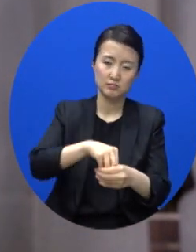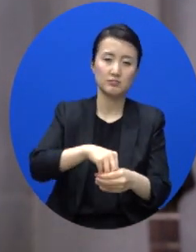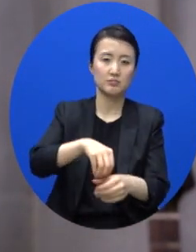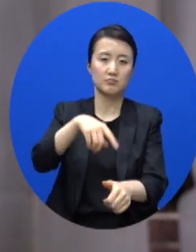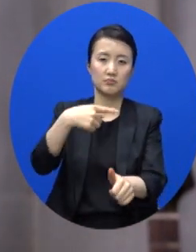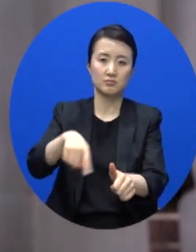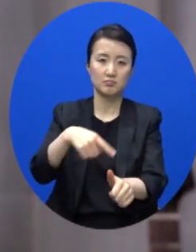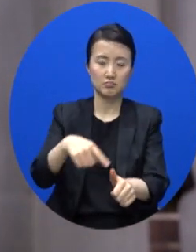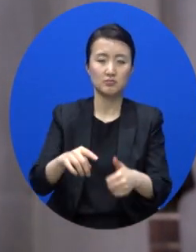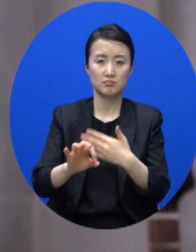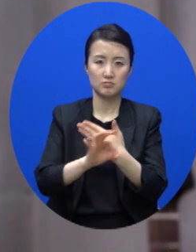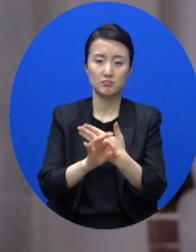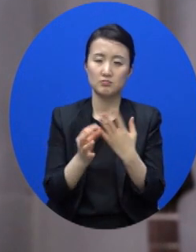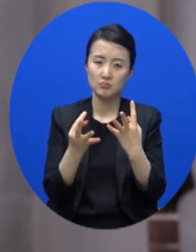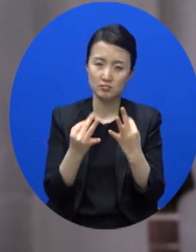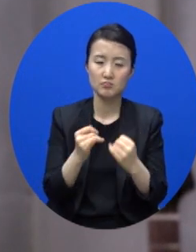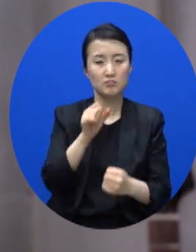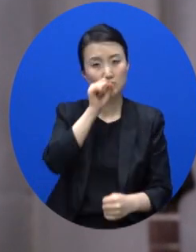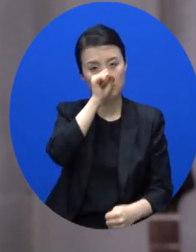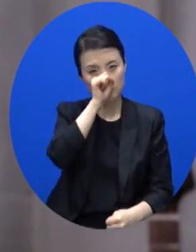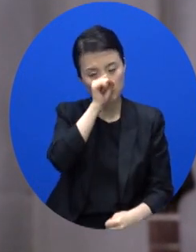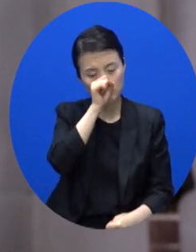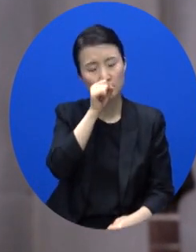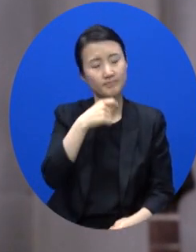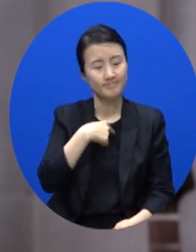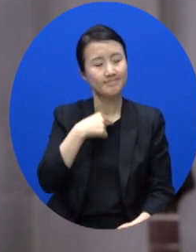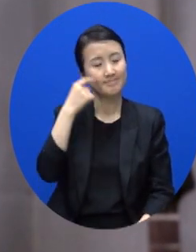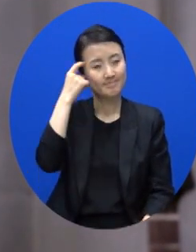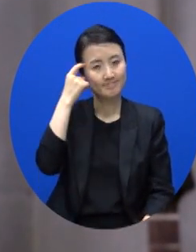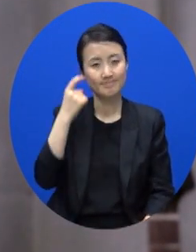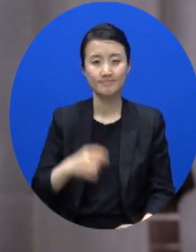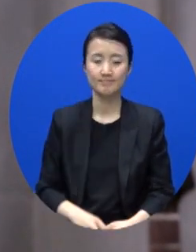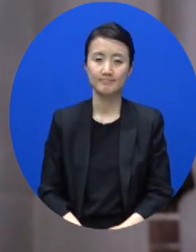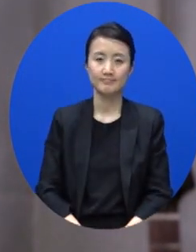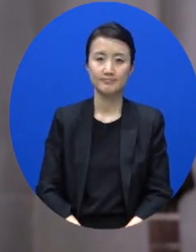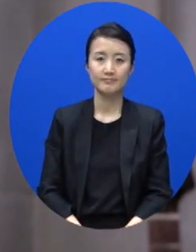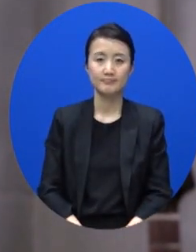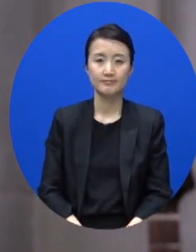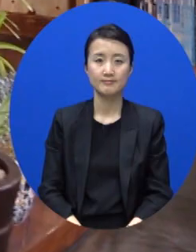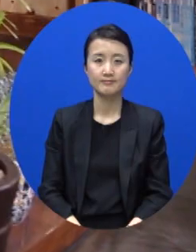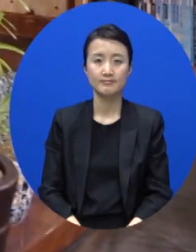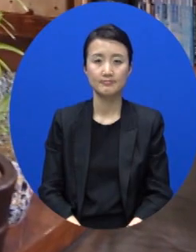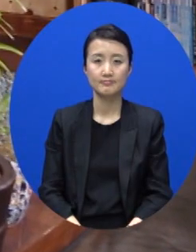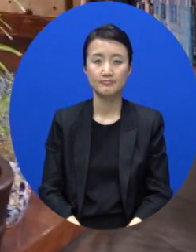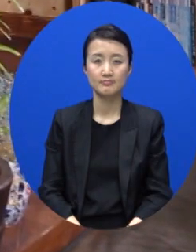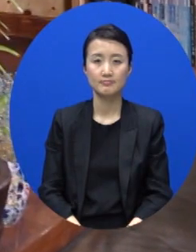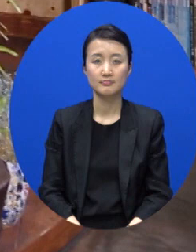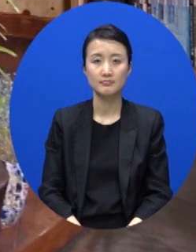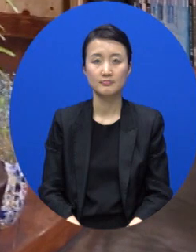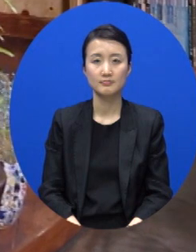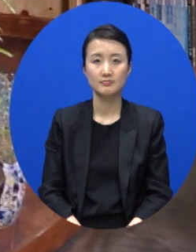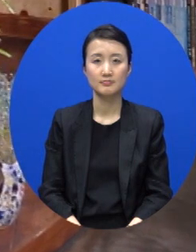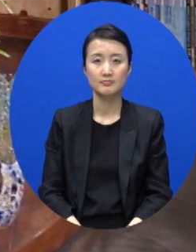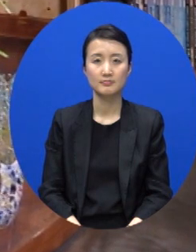됐으면 참 좋겠다고 생각을 하고 있습니다. 네.